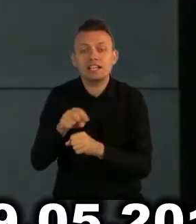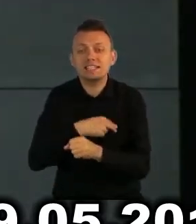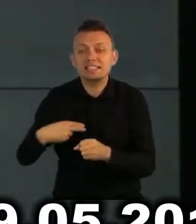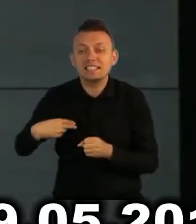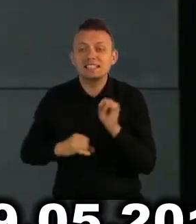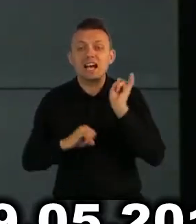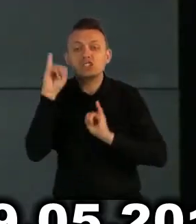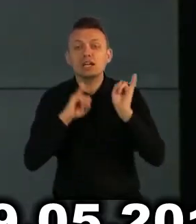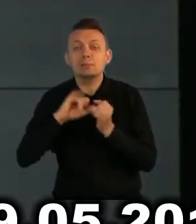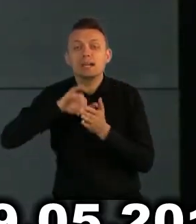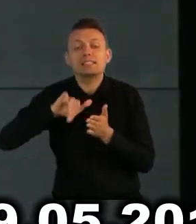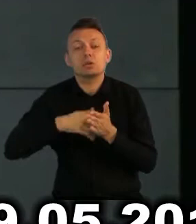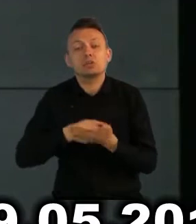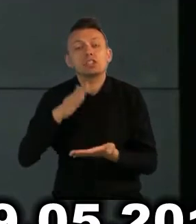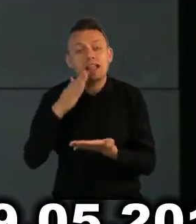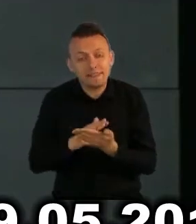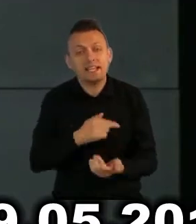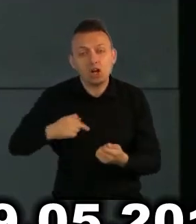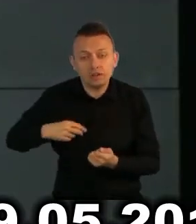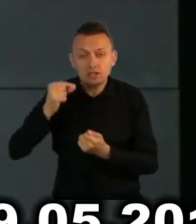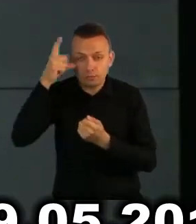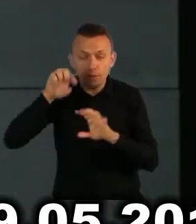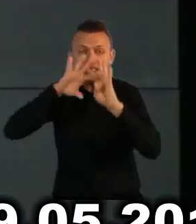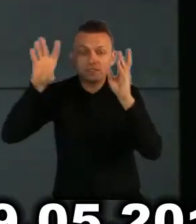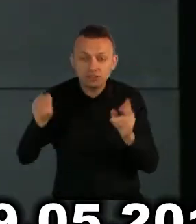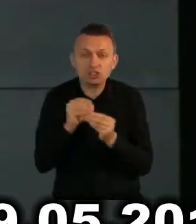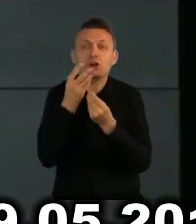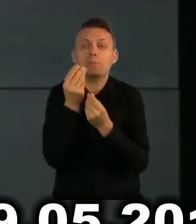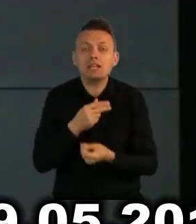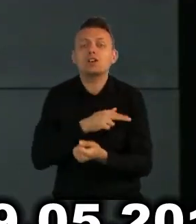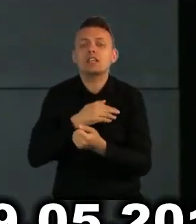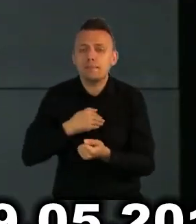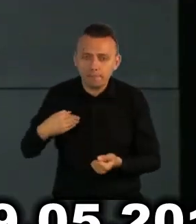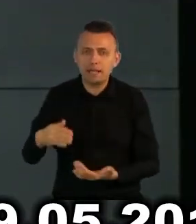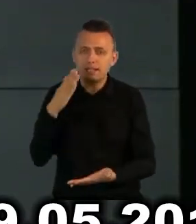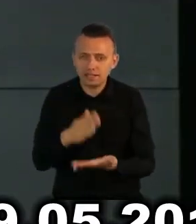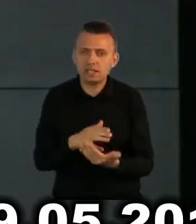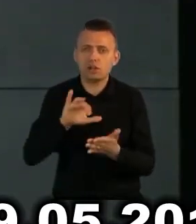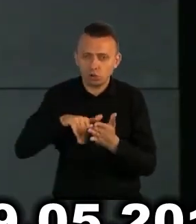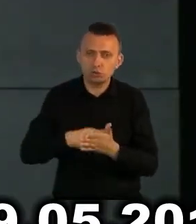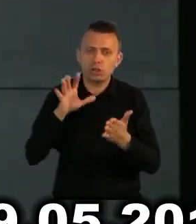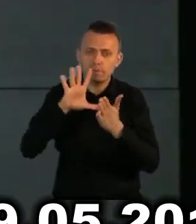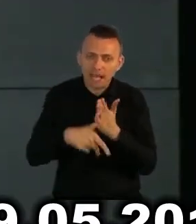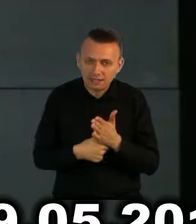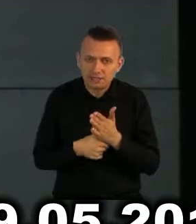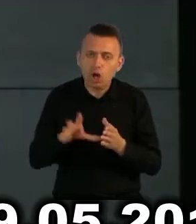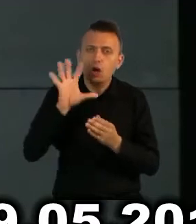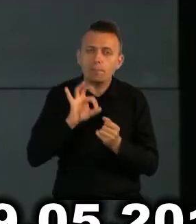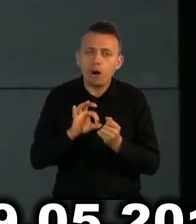nasz. Nasz lokalny kutnowski. Dlatego, że zaangażowali się w jego realizację